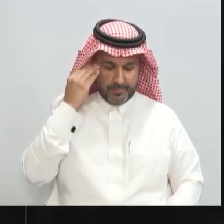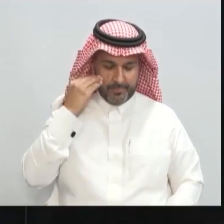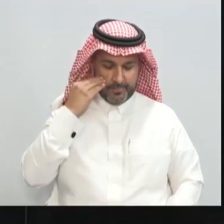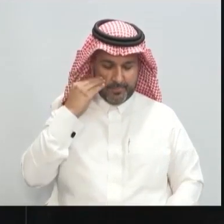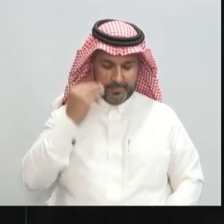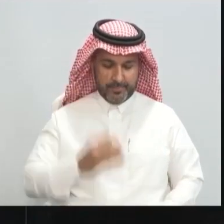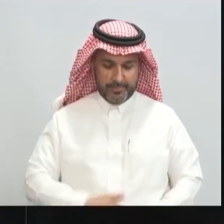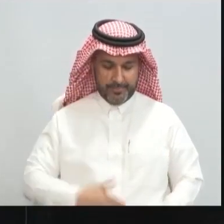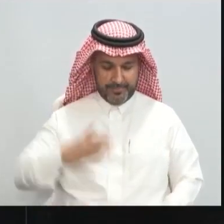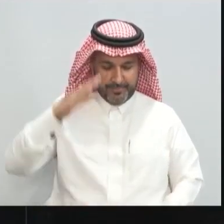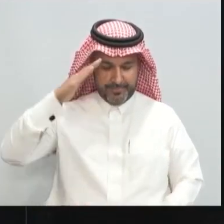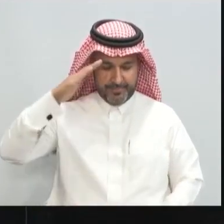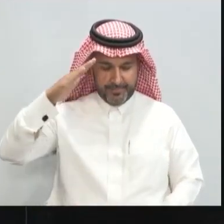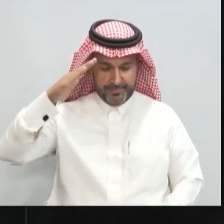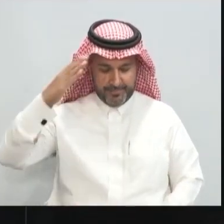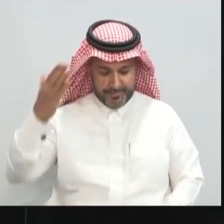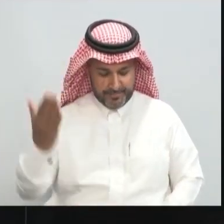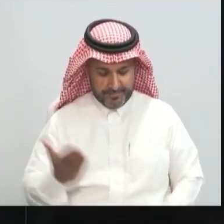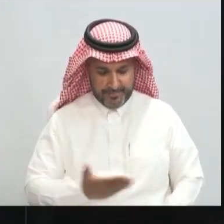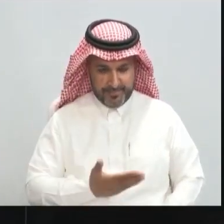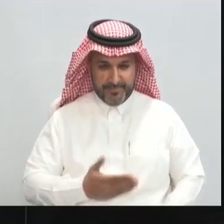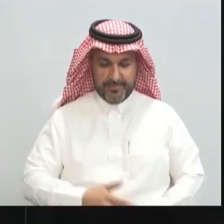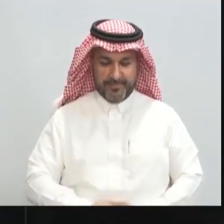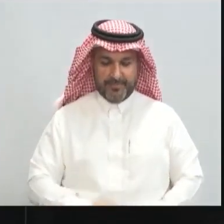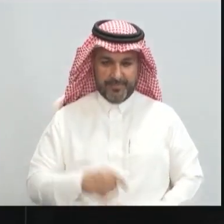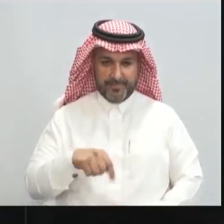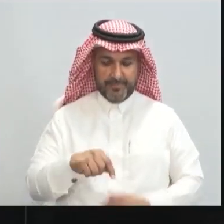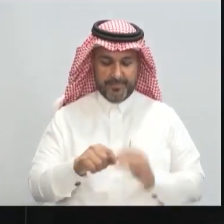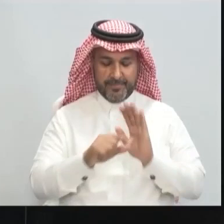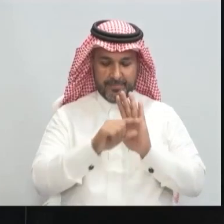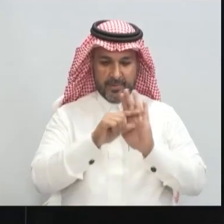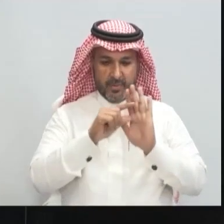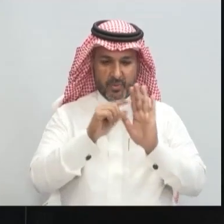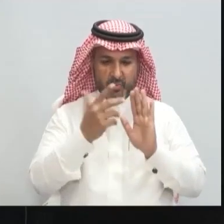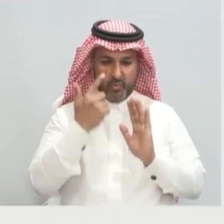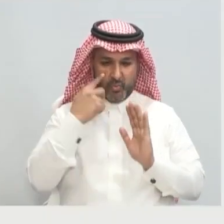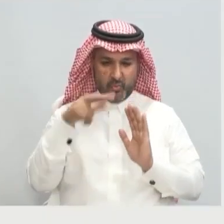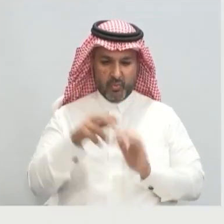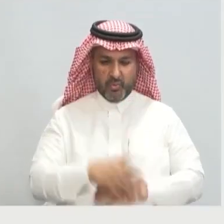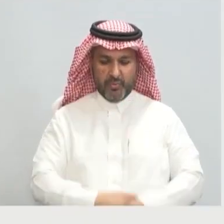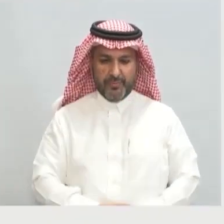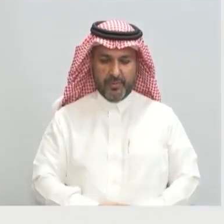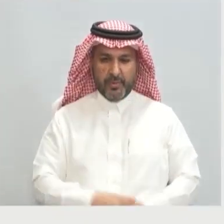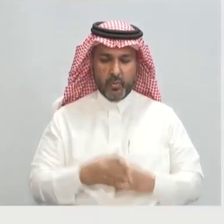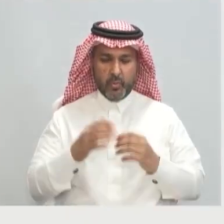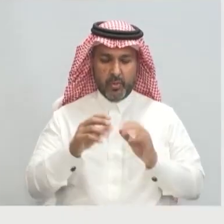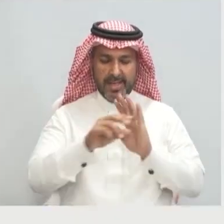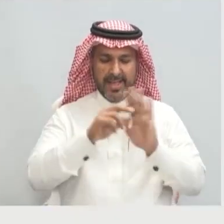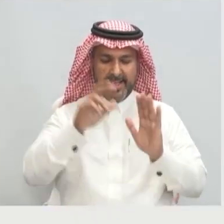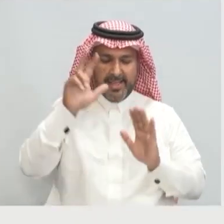مجددا في شروحات مقرر صناعه القرار في الاعمال اثنان اليوم باذن الله سنتحدث عن